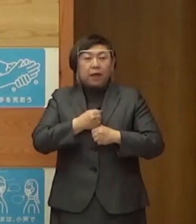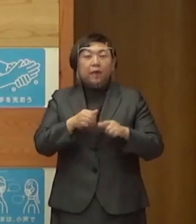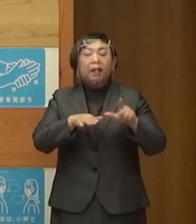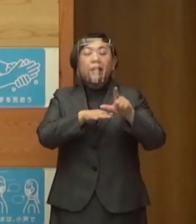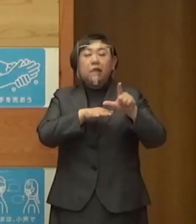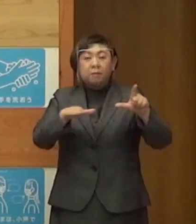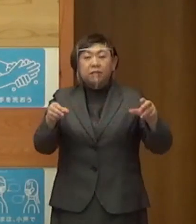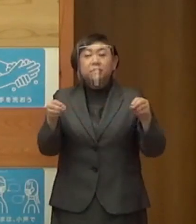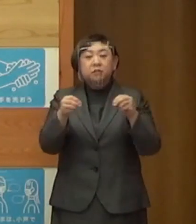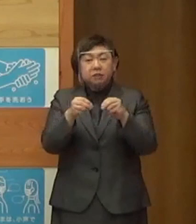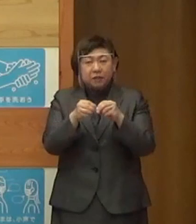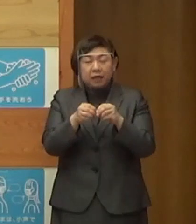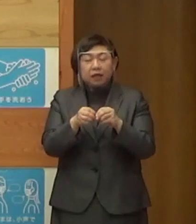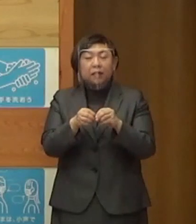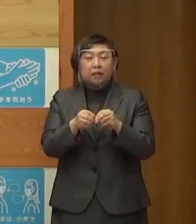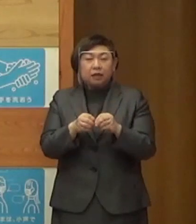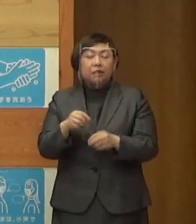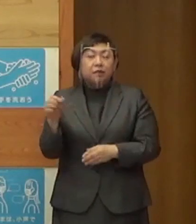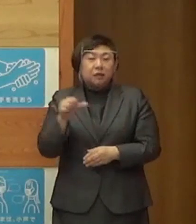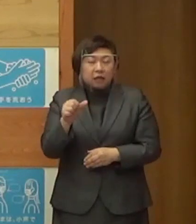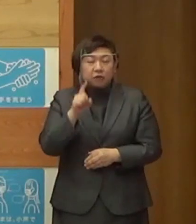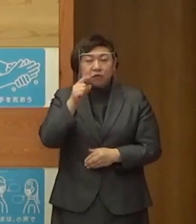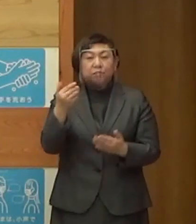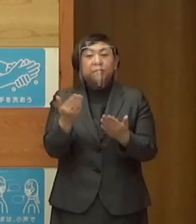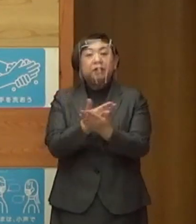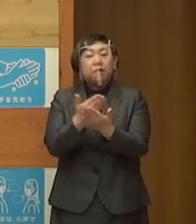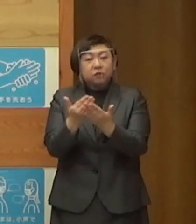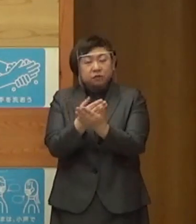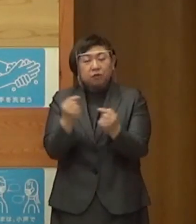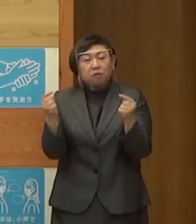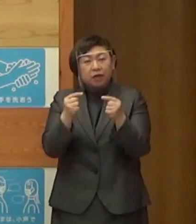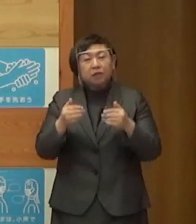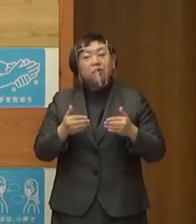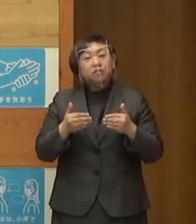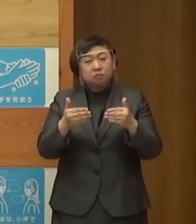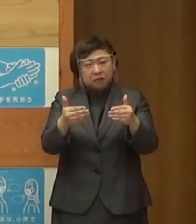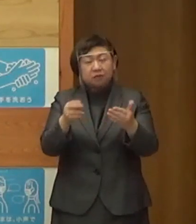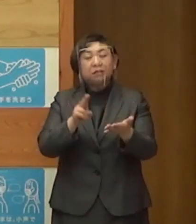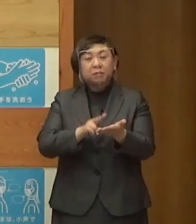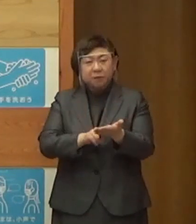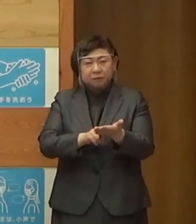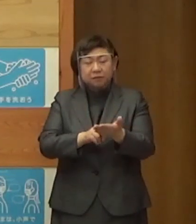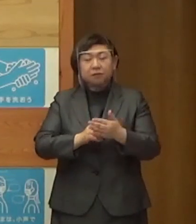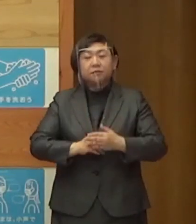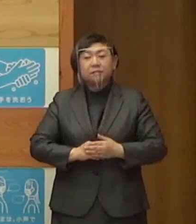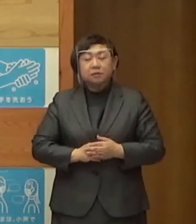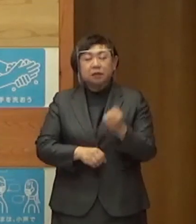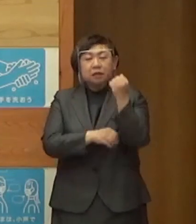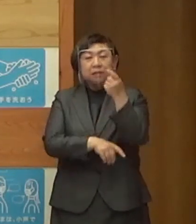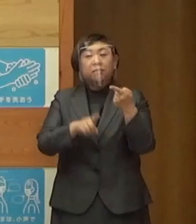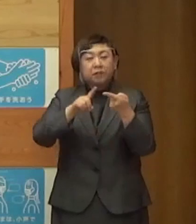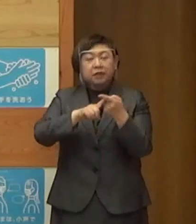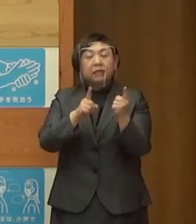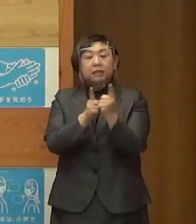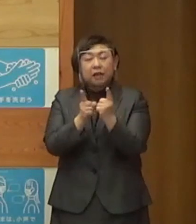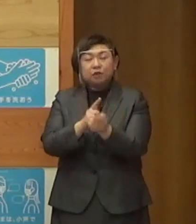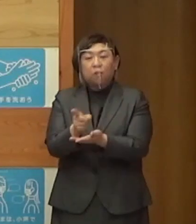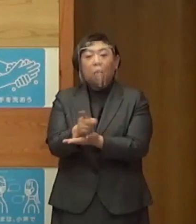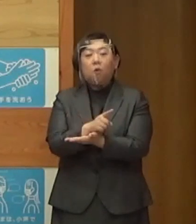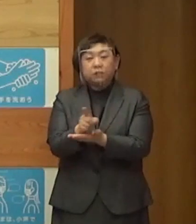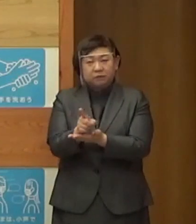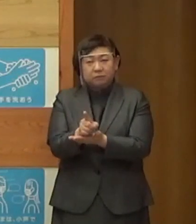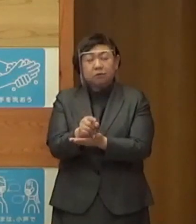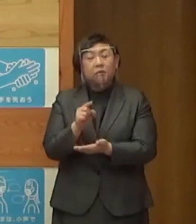警戒ステージについても速やかに見直しについて検討を進めていくこととします。基本的対処方針